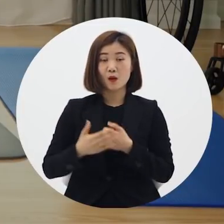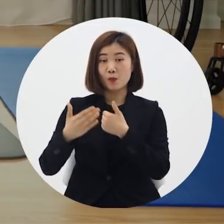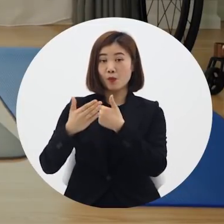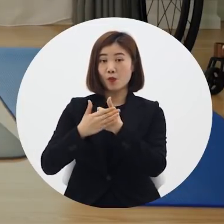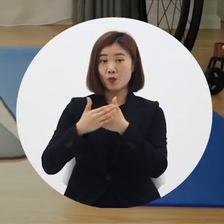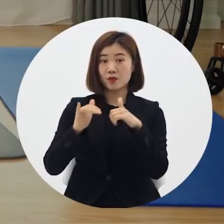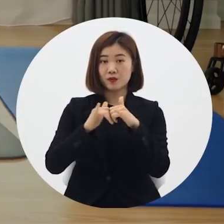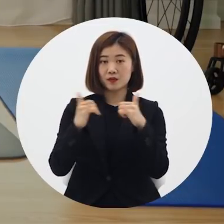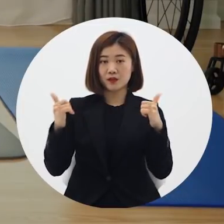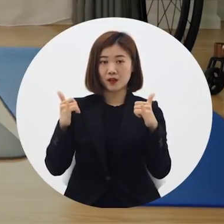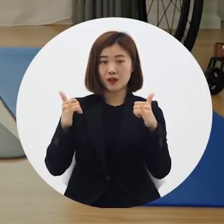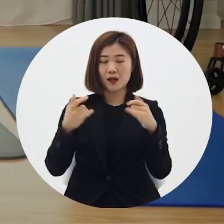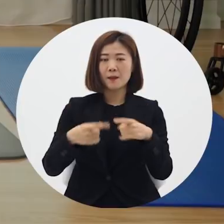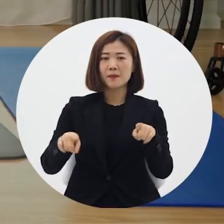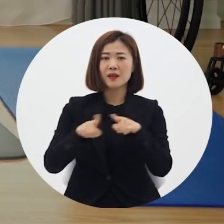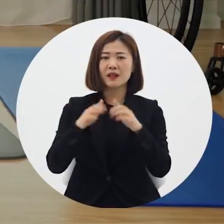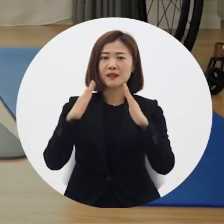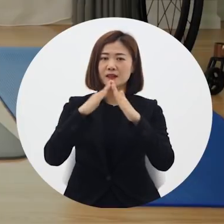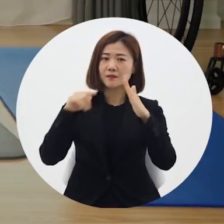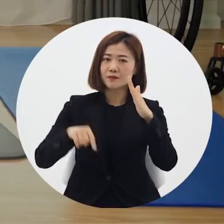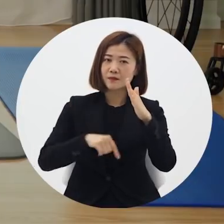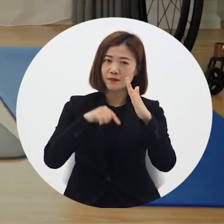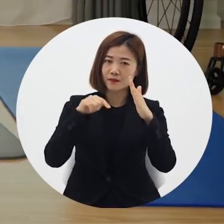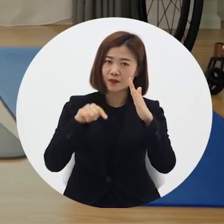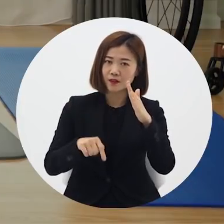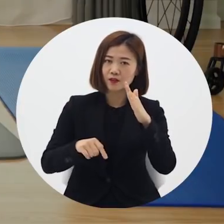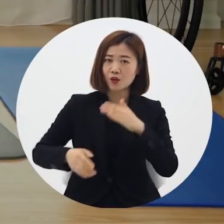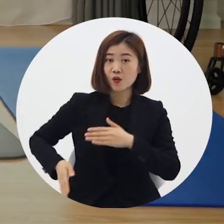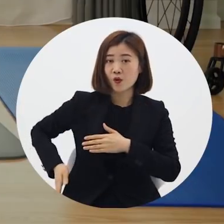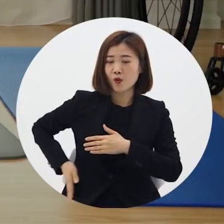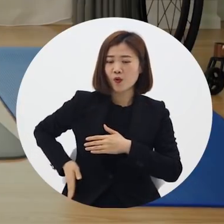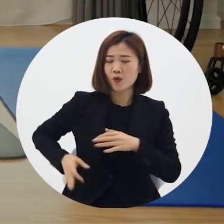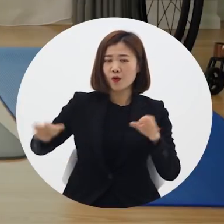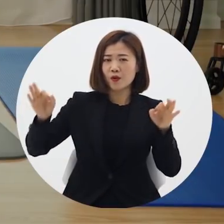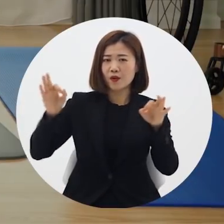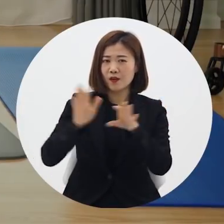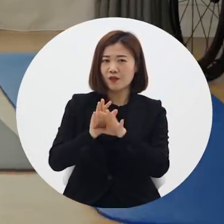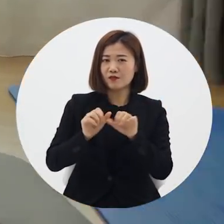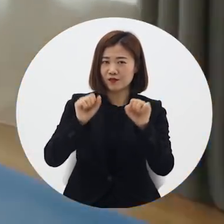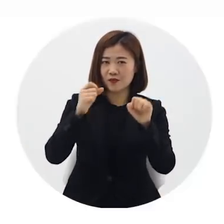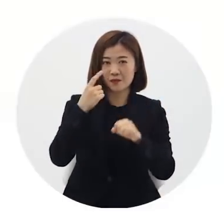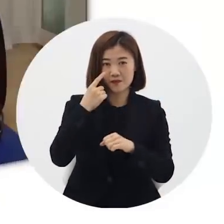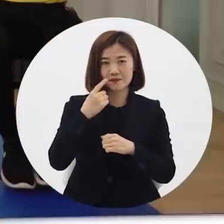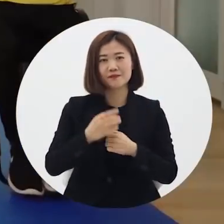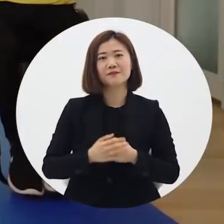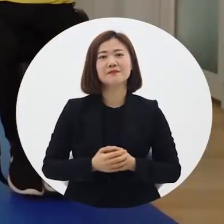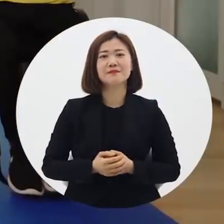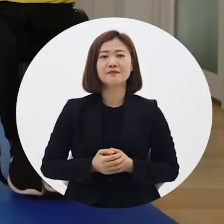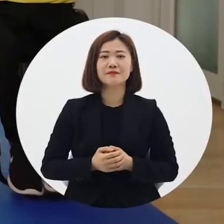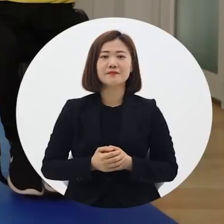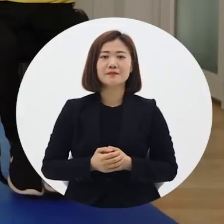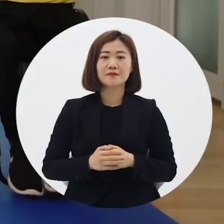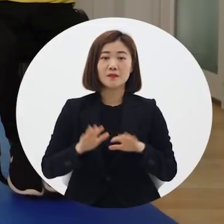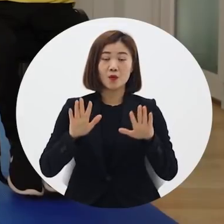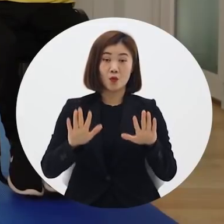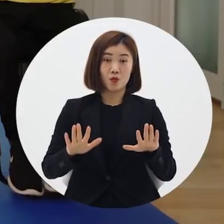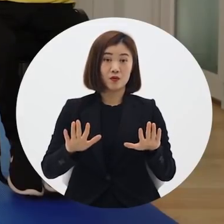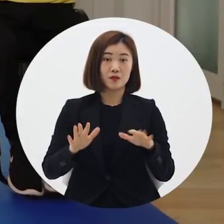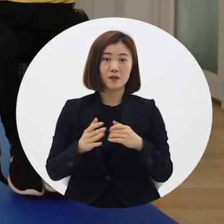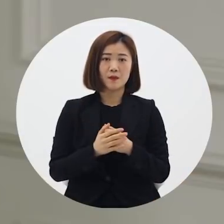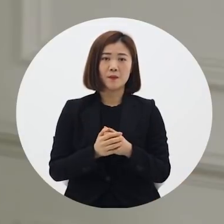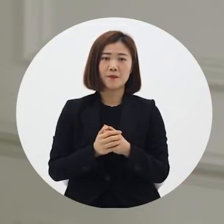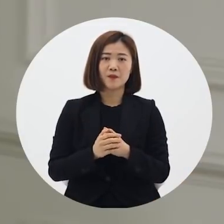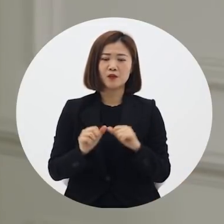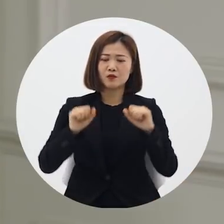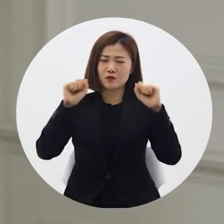보조자분이 계시면 집에서 요통이 싹 가십니다. 자, 오늘 이렇게